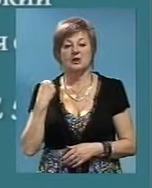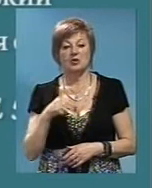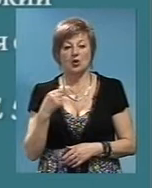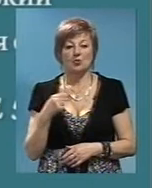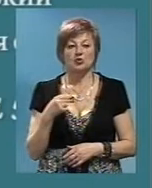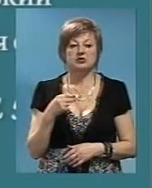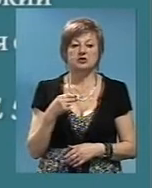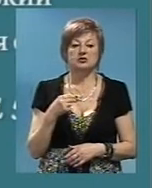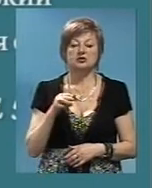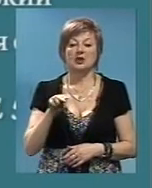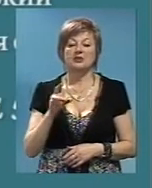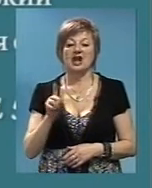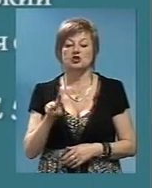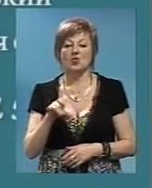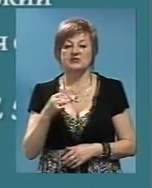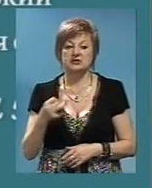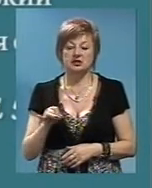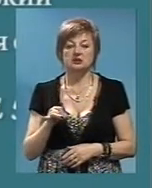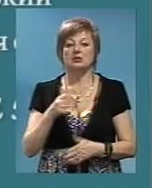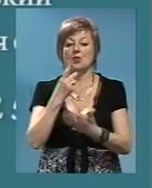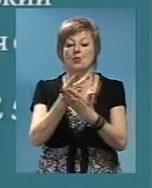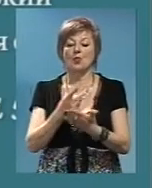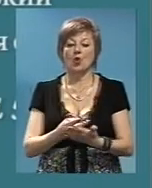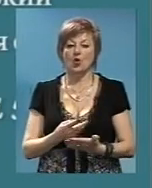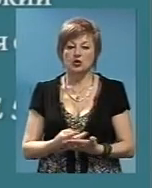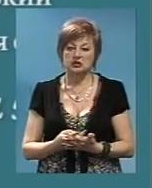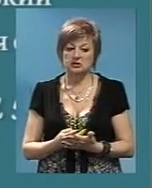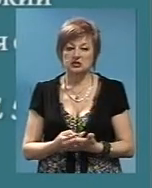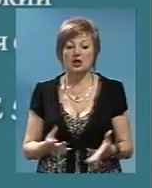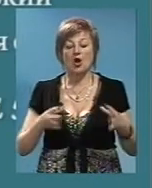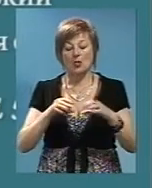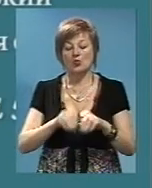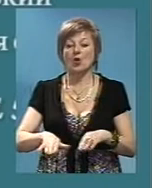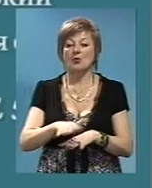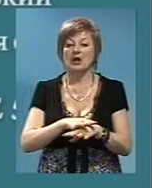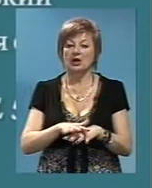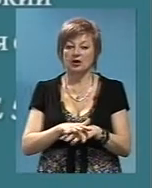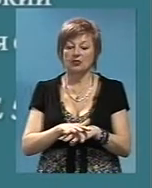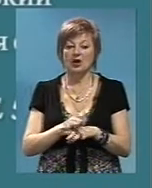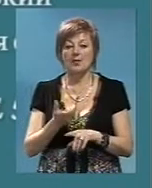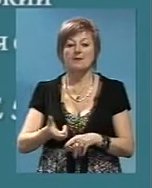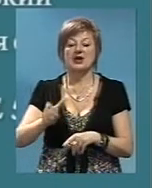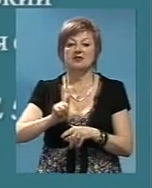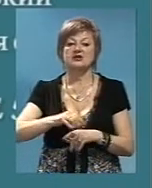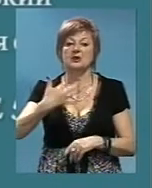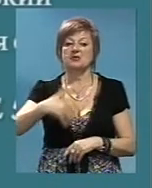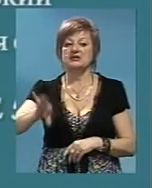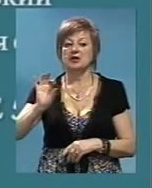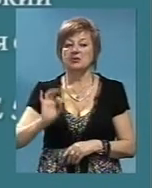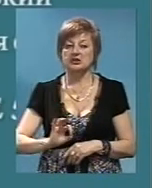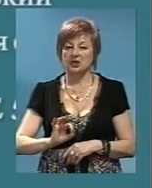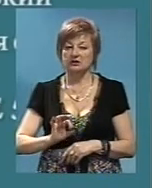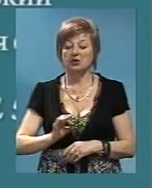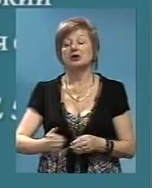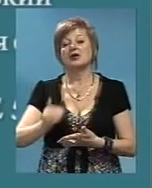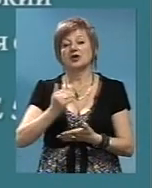Запорізькому та Приазовському – показник покриття об'єднаними територіальними громадами перевищує 50%. На